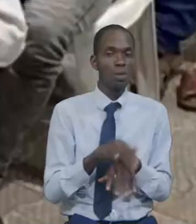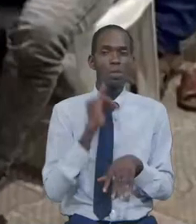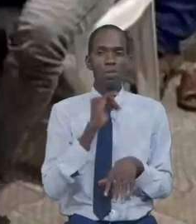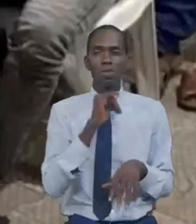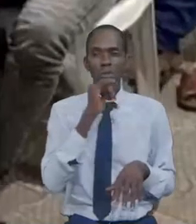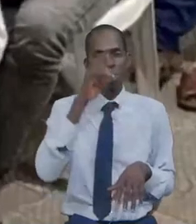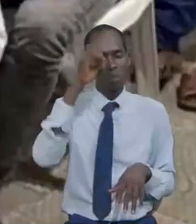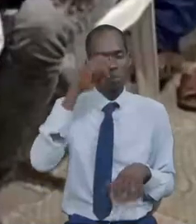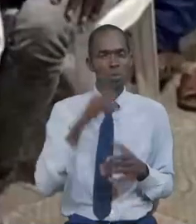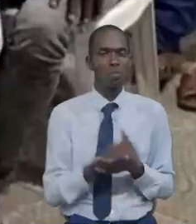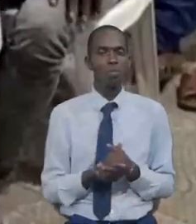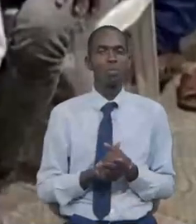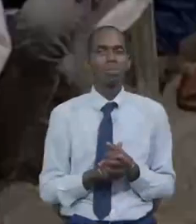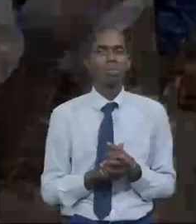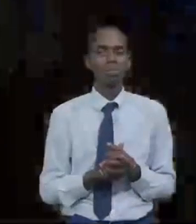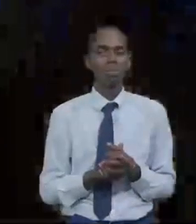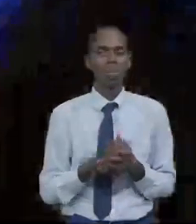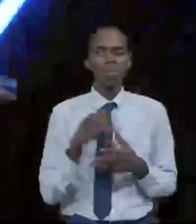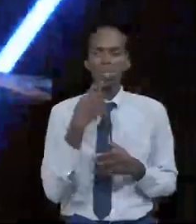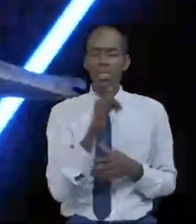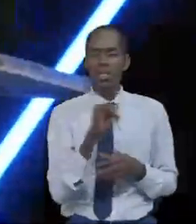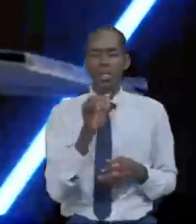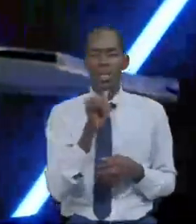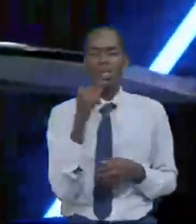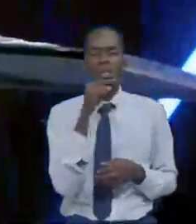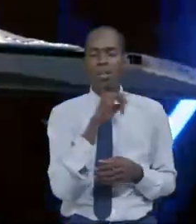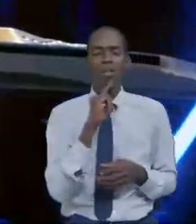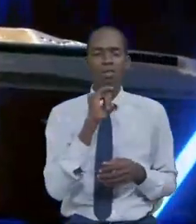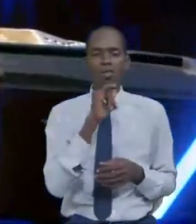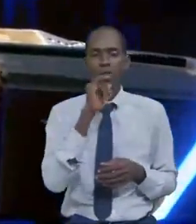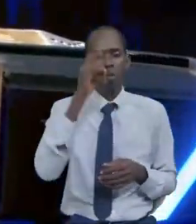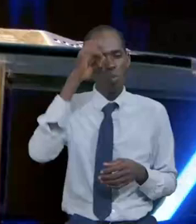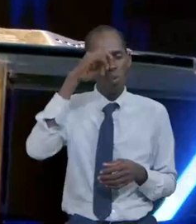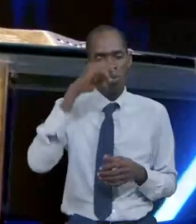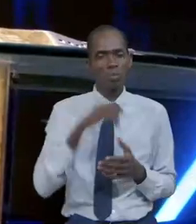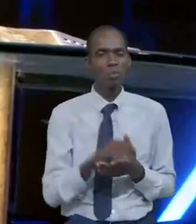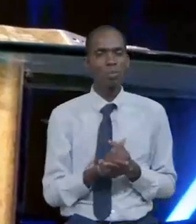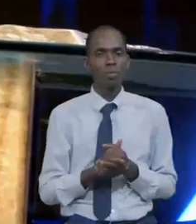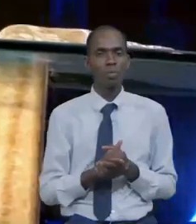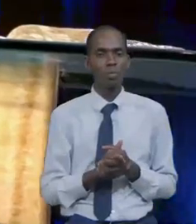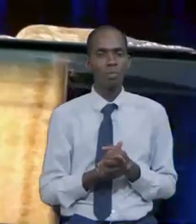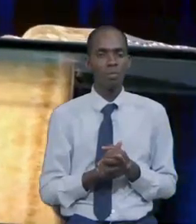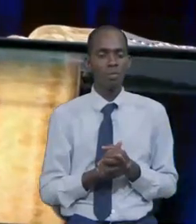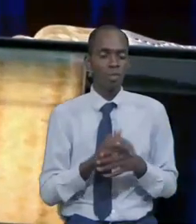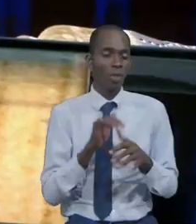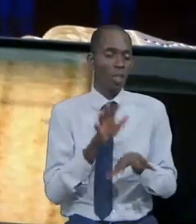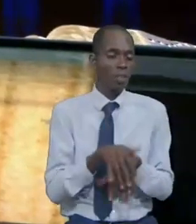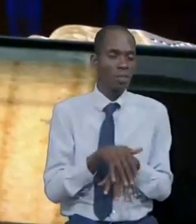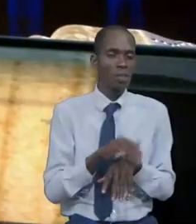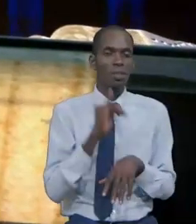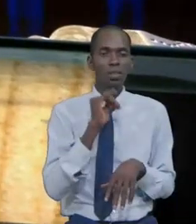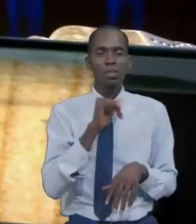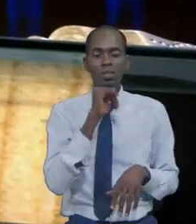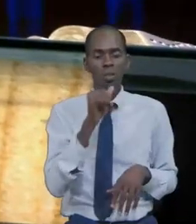sagesse. Mentir n'est pas la sagesse. La séduction n'est pas